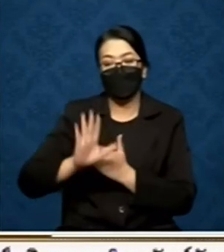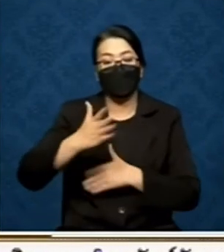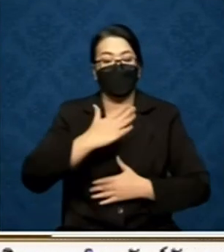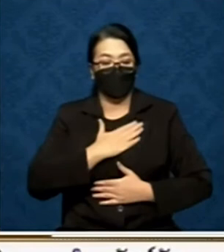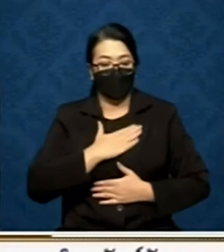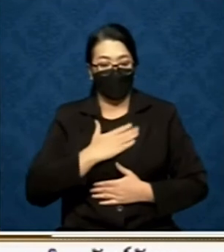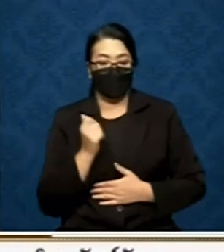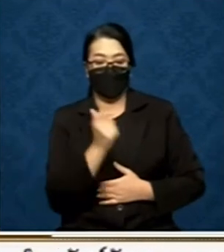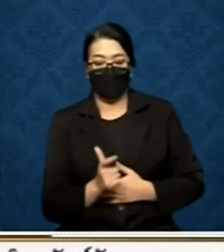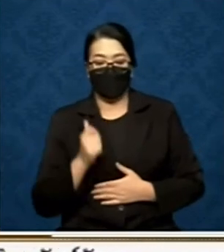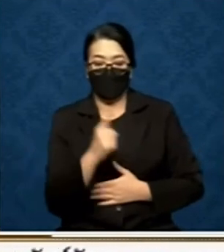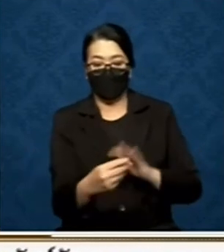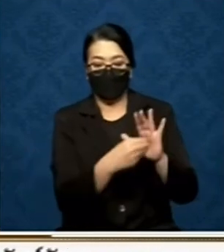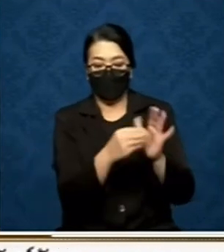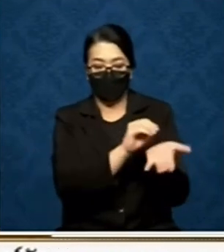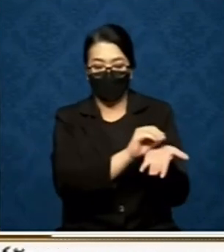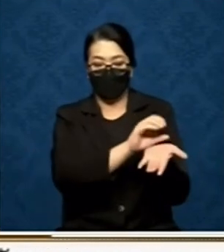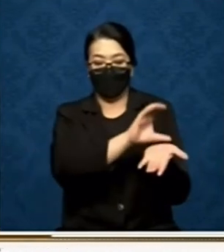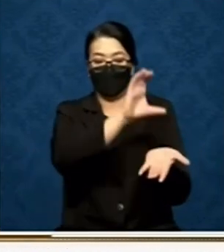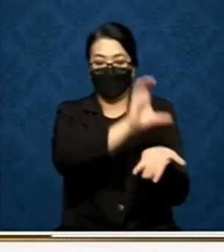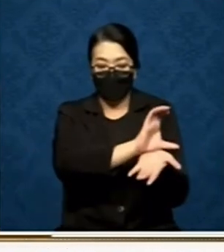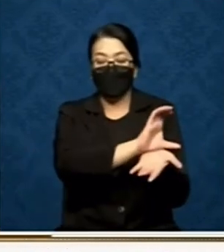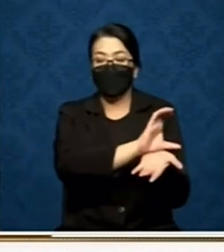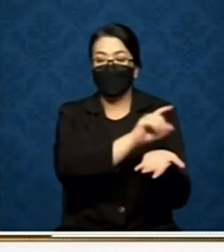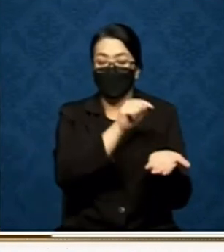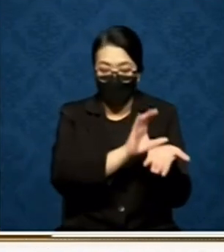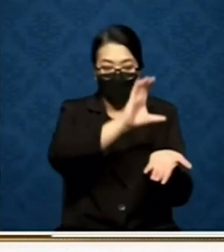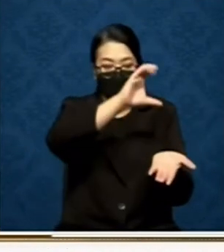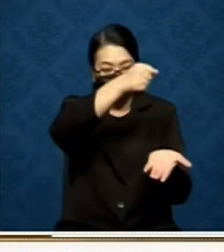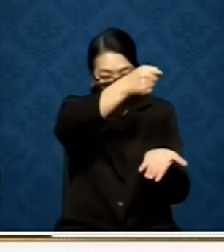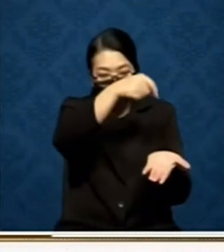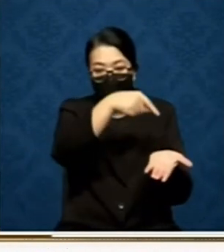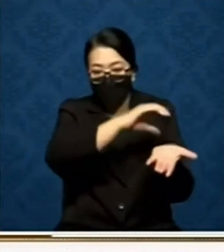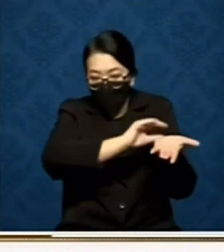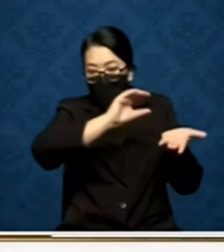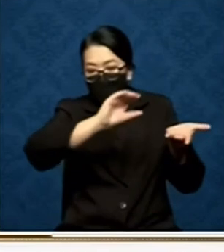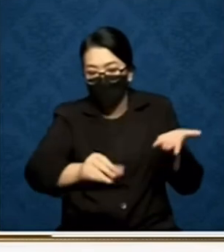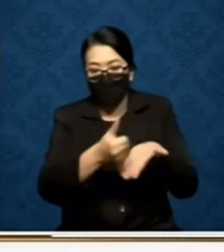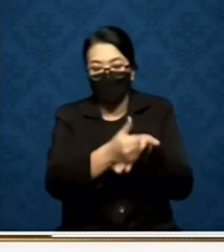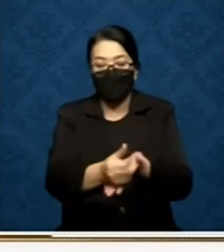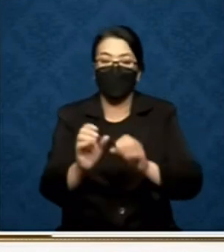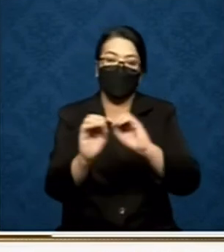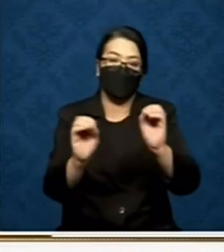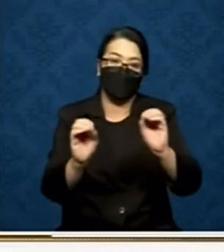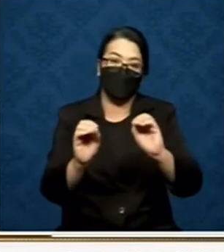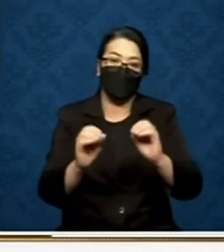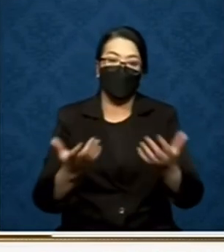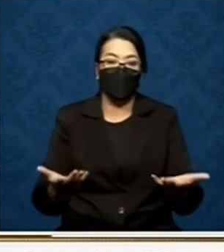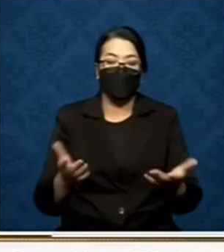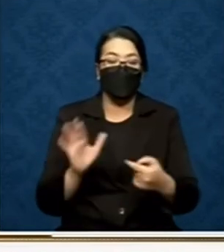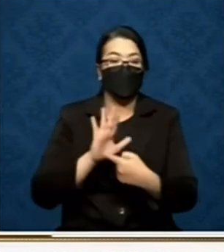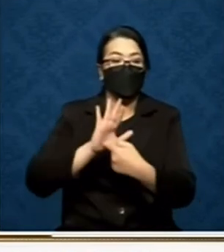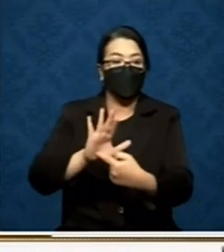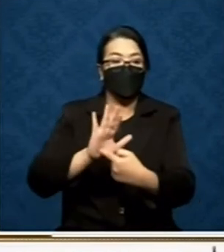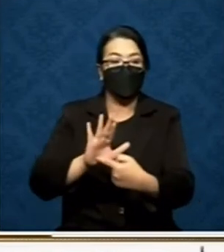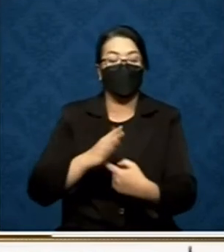แต่กลับกลายเป็นว่าไม่เคยคิดที่จะเอามาฉะนั้นตรงนี้นะครับก็ตัวอย่างนะครับว่า